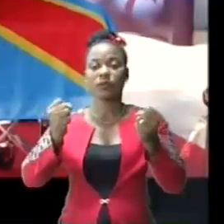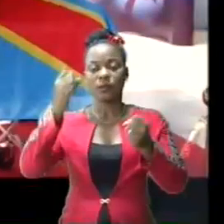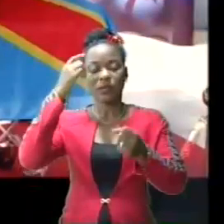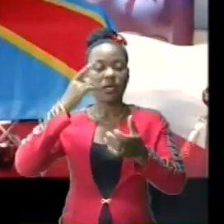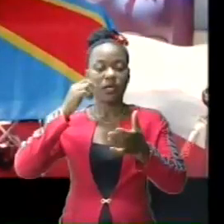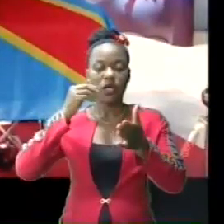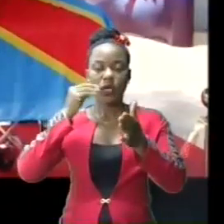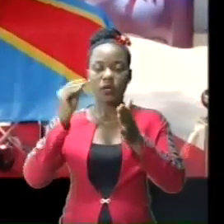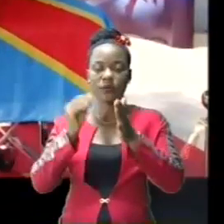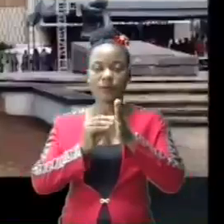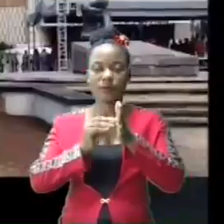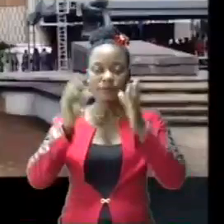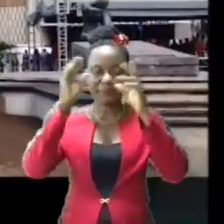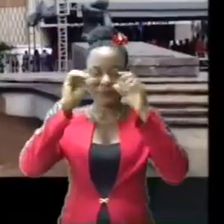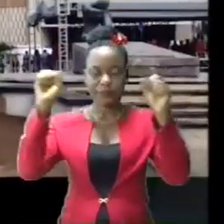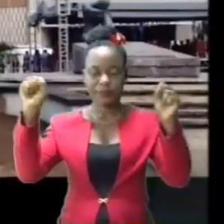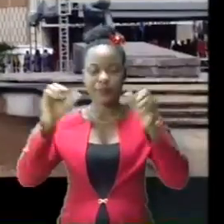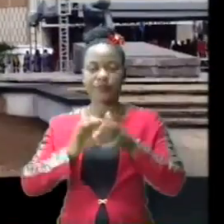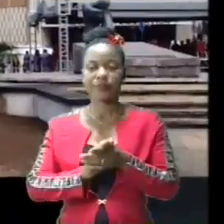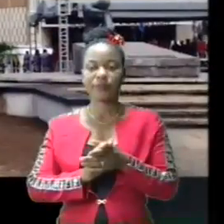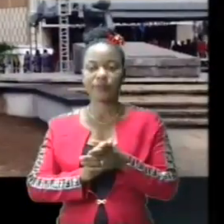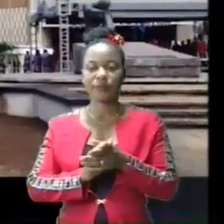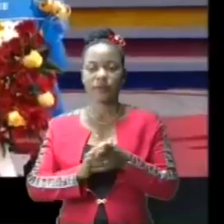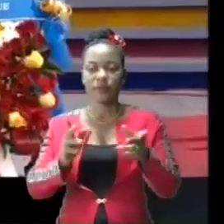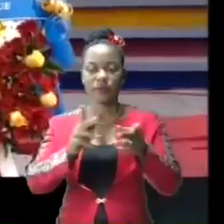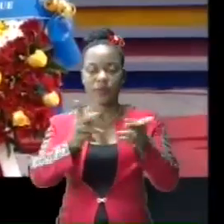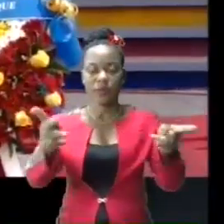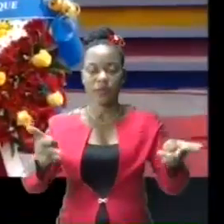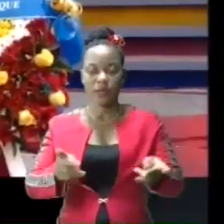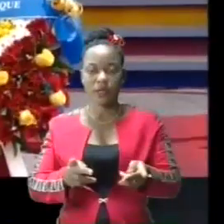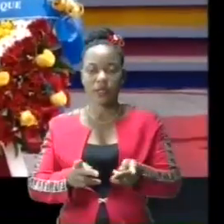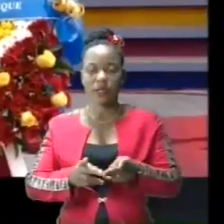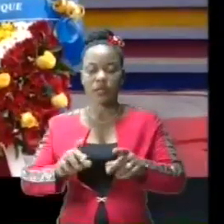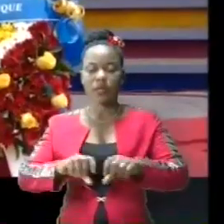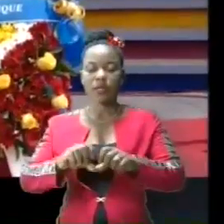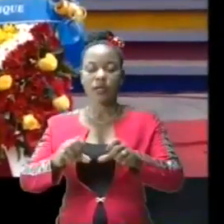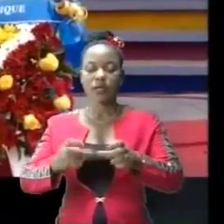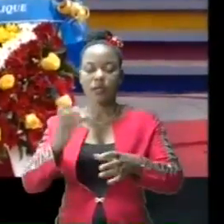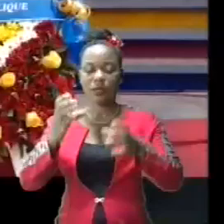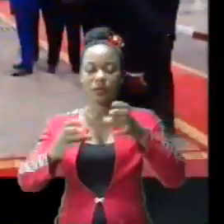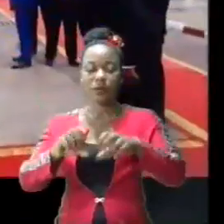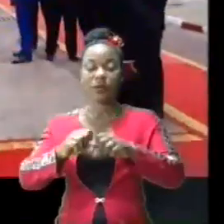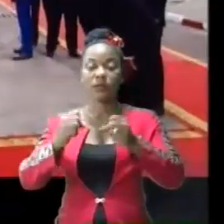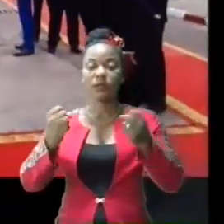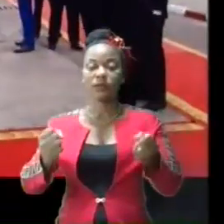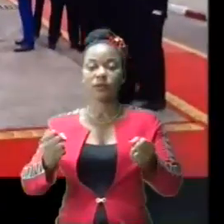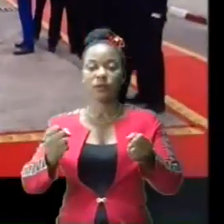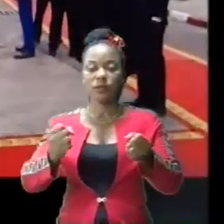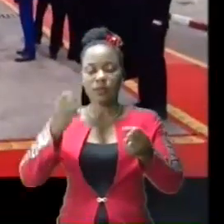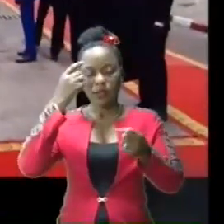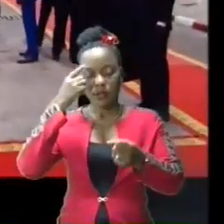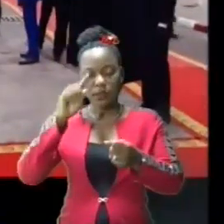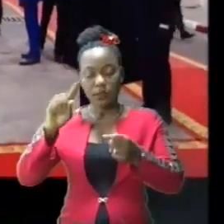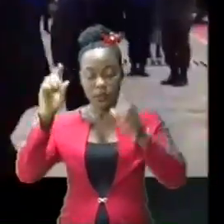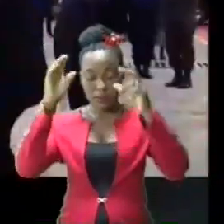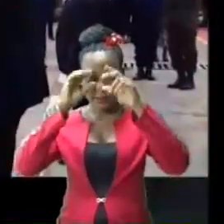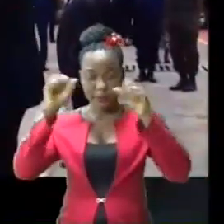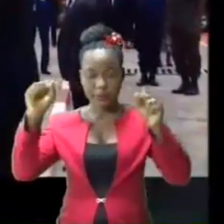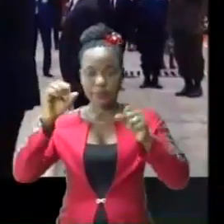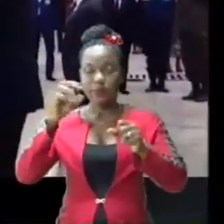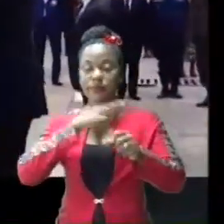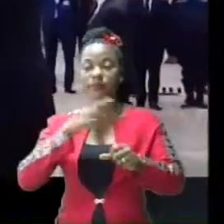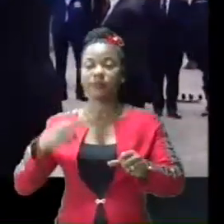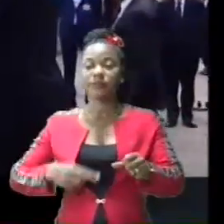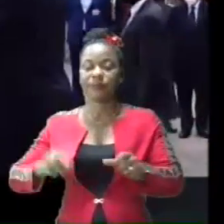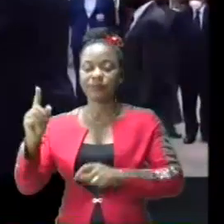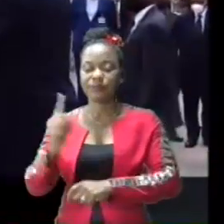ordonnance présidentielle. À l'esplanade de la Cour de cassation où ont été organisées les obsèques, le président de la République s'est incliné devant